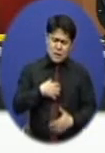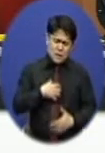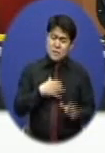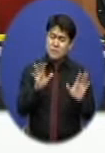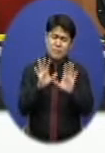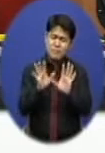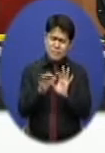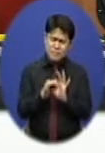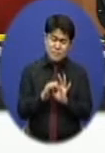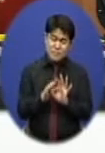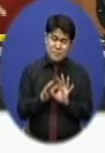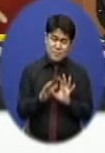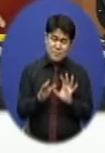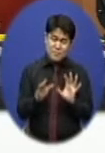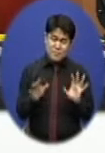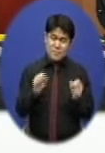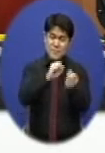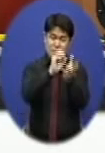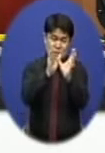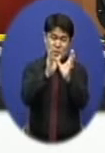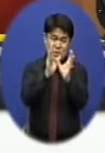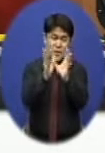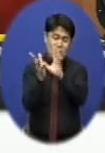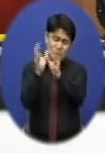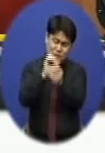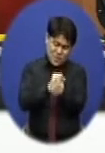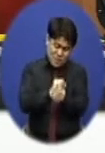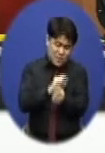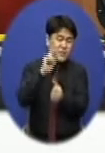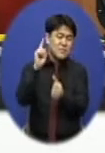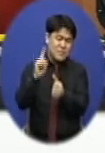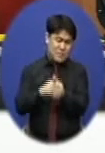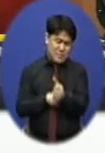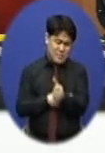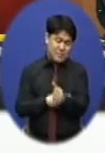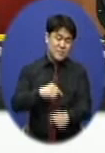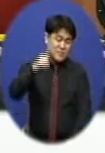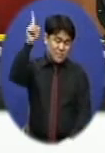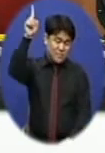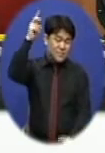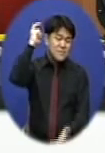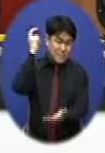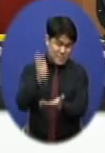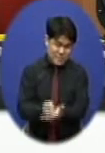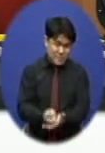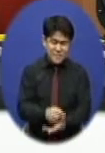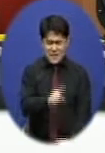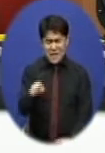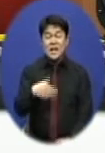말아 한번 피었다 시들 줄은 나도